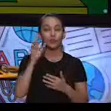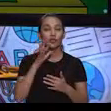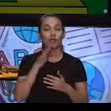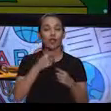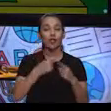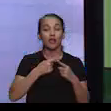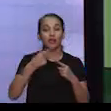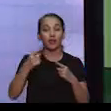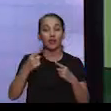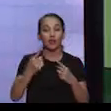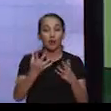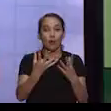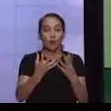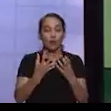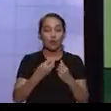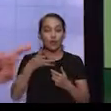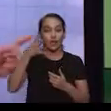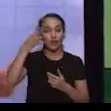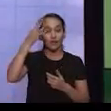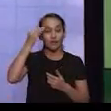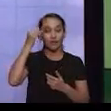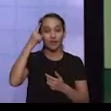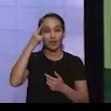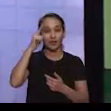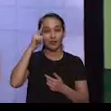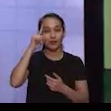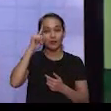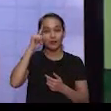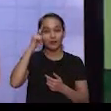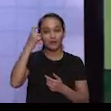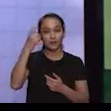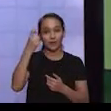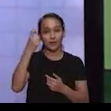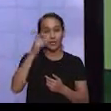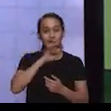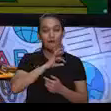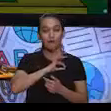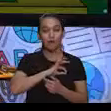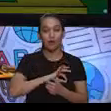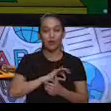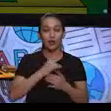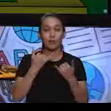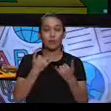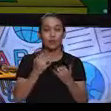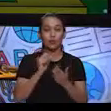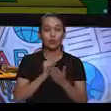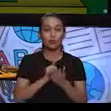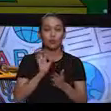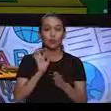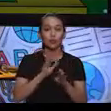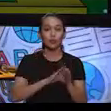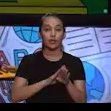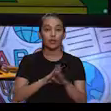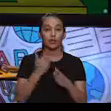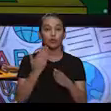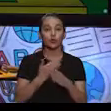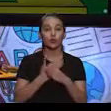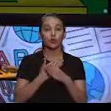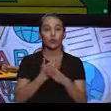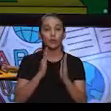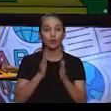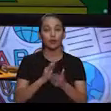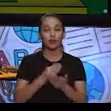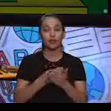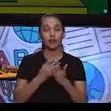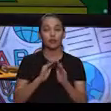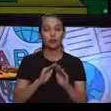jarayonida egallagan bilimlaringiz aynan sizni mana shu topshiriqni to'g'ri bajarishingizga yordam beradi. Mana aziz